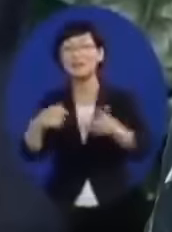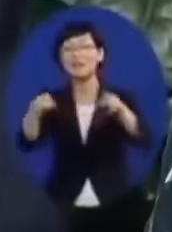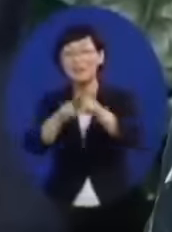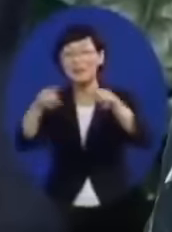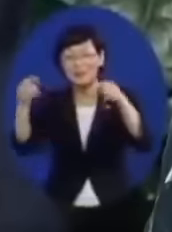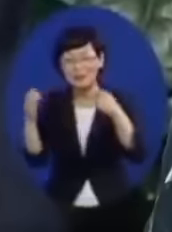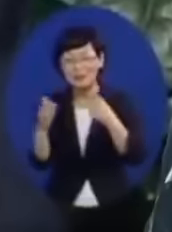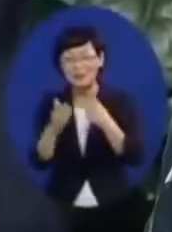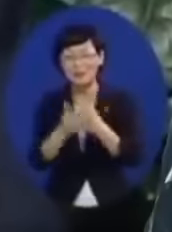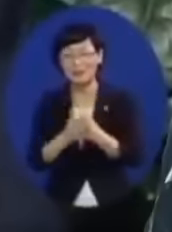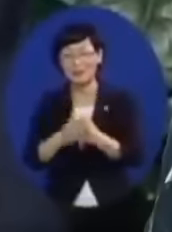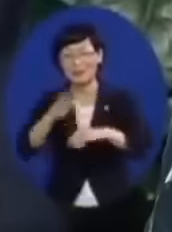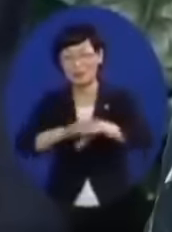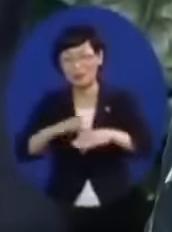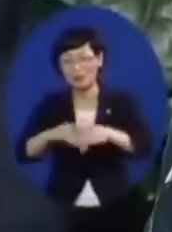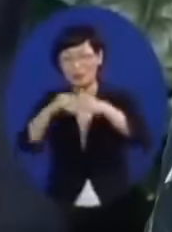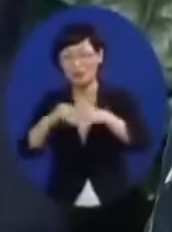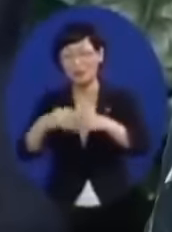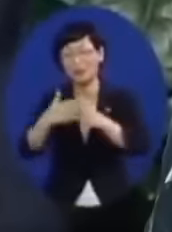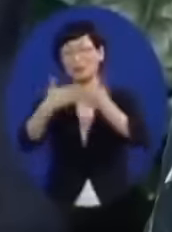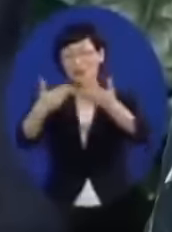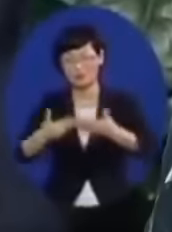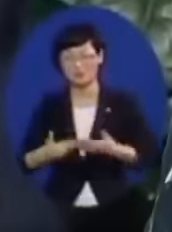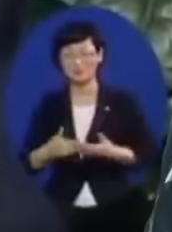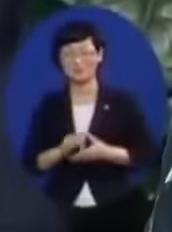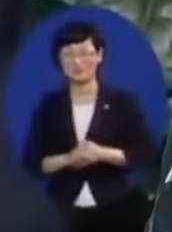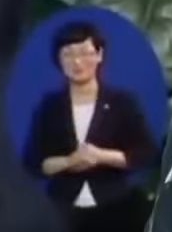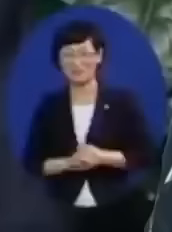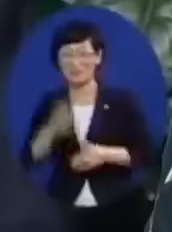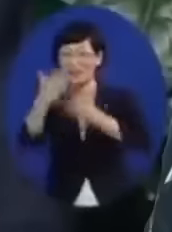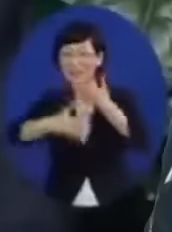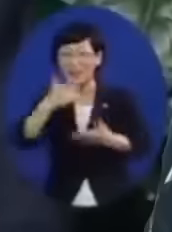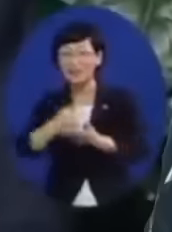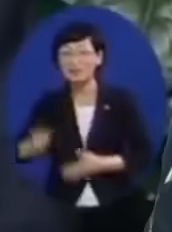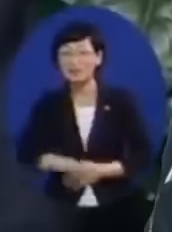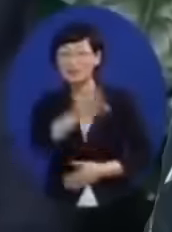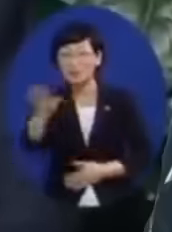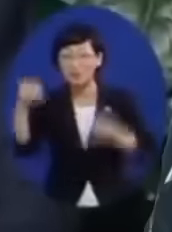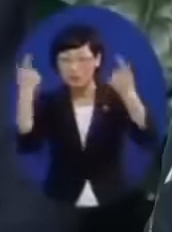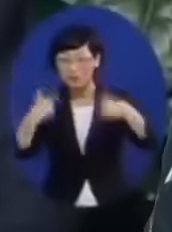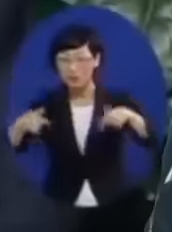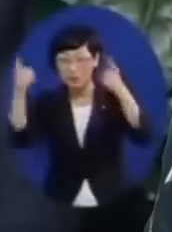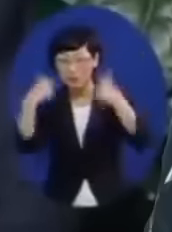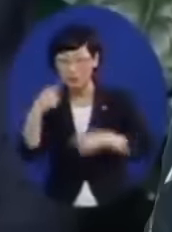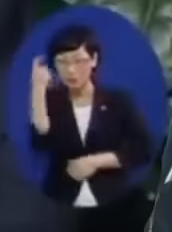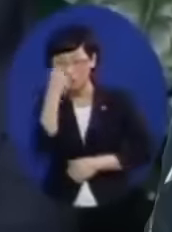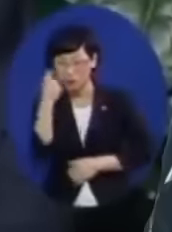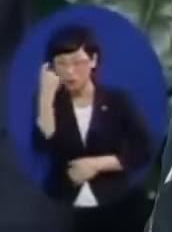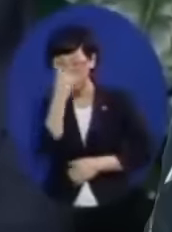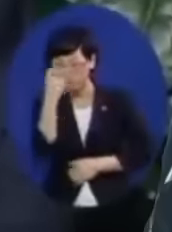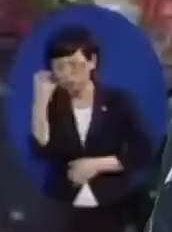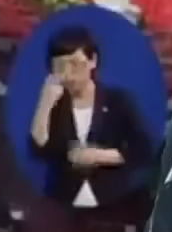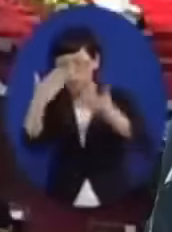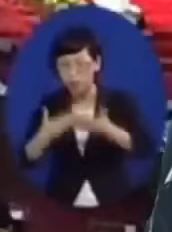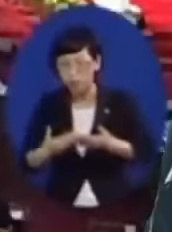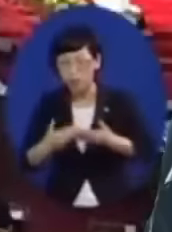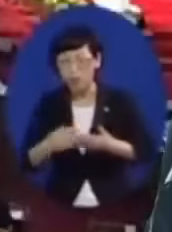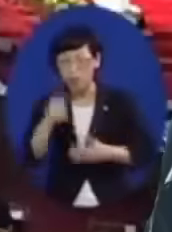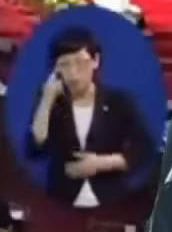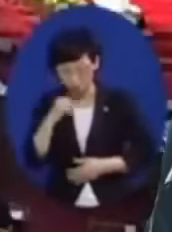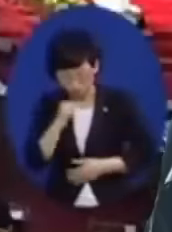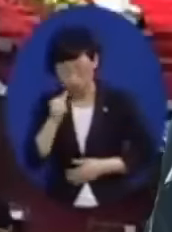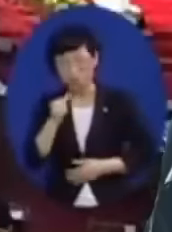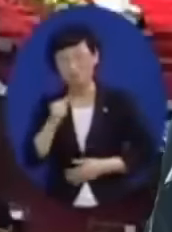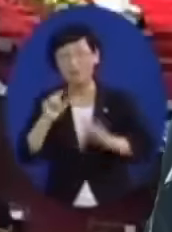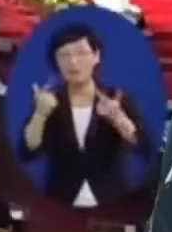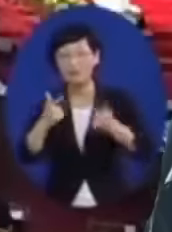함께해서 손잡아 붙들어 주는 것입니다. 하나님은 우리를 항상 눈동자같이 지키시고 졸지도 아니하시고